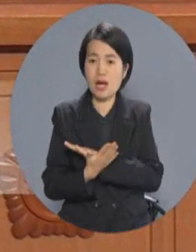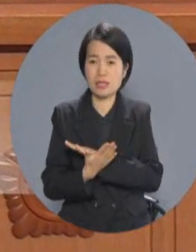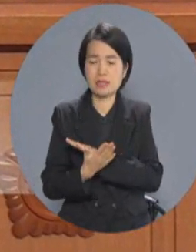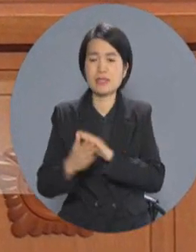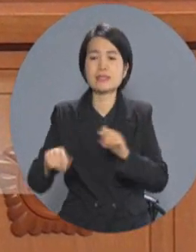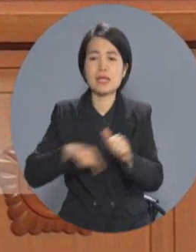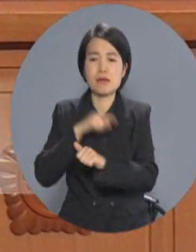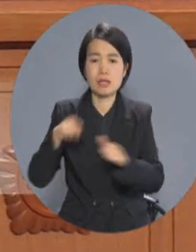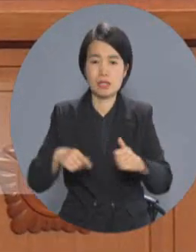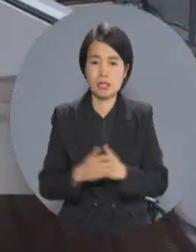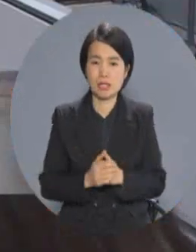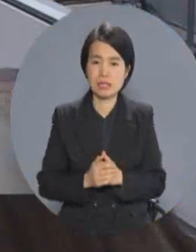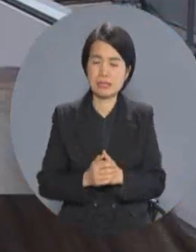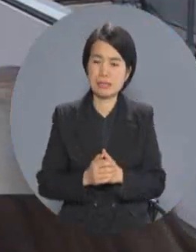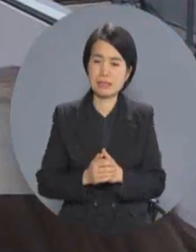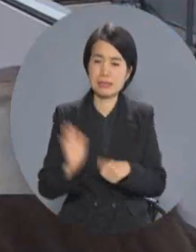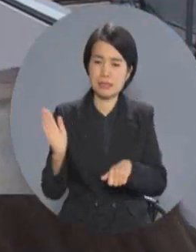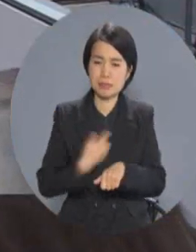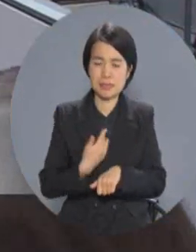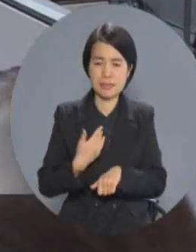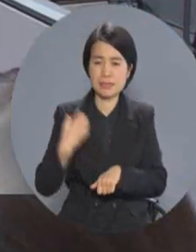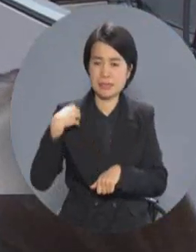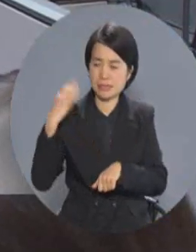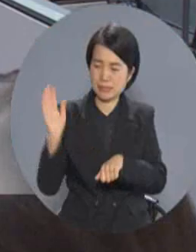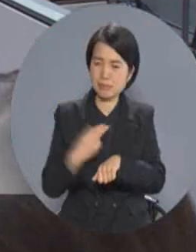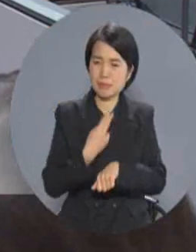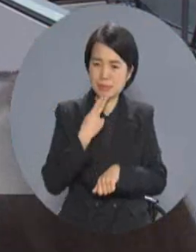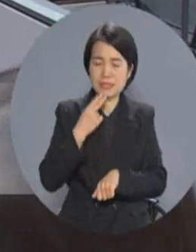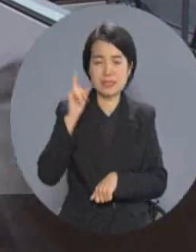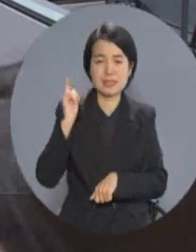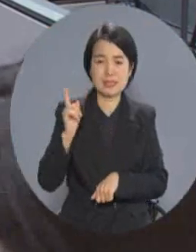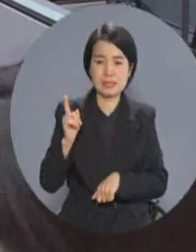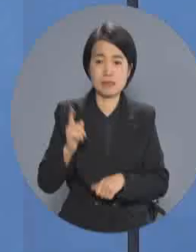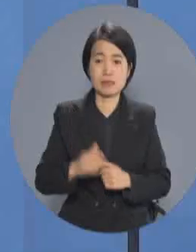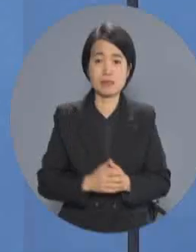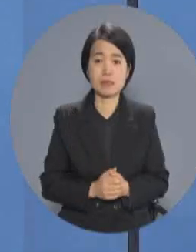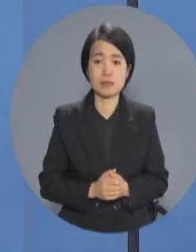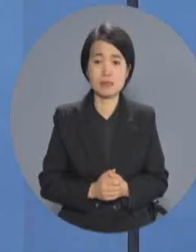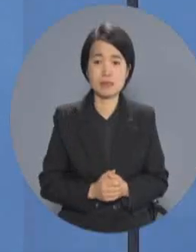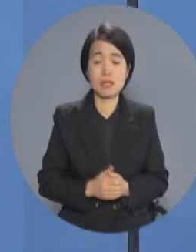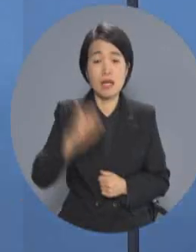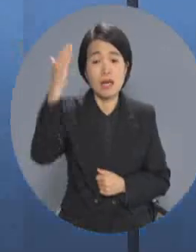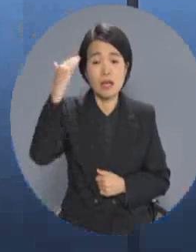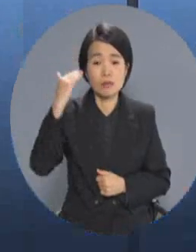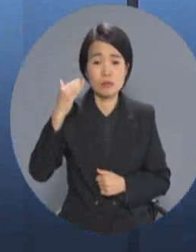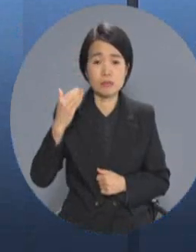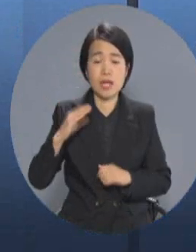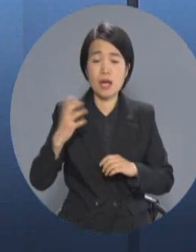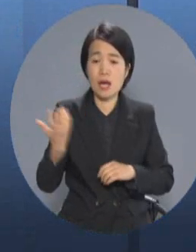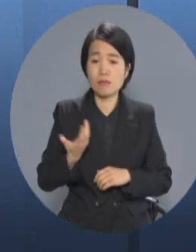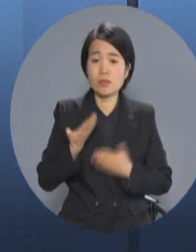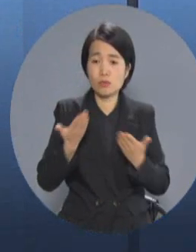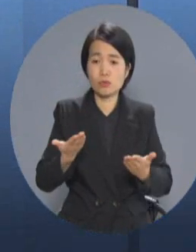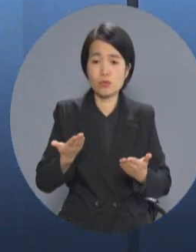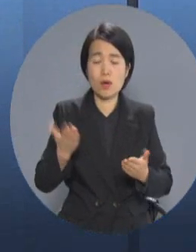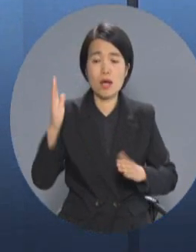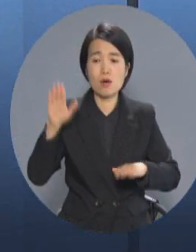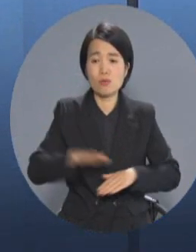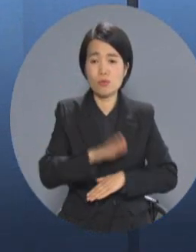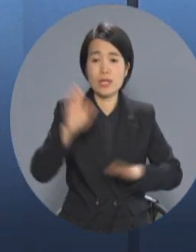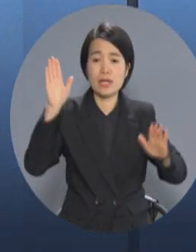것이라면서 궁색하고 무책임하기 그지없다고 꼬집었습니다. 대한민국을 아프게 하고 우리